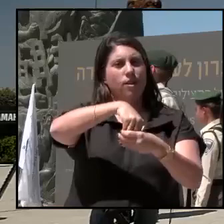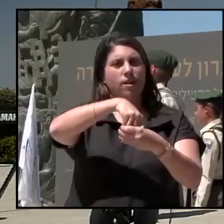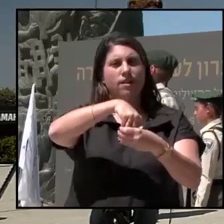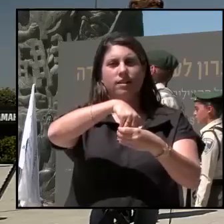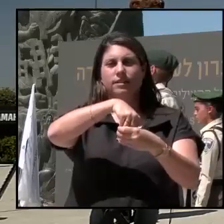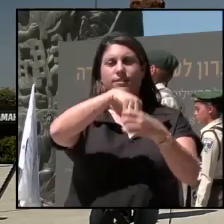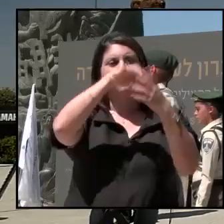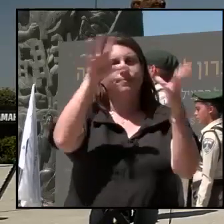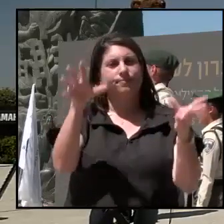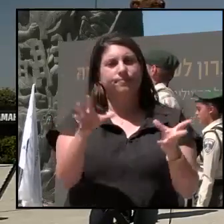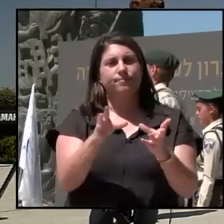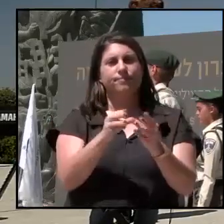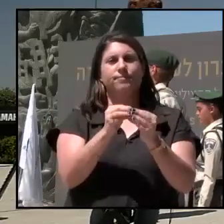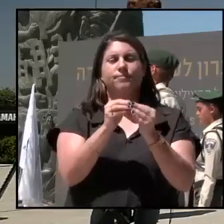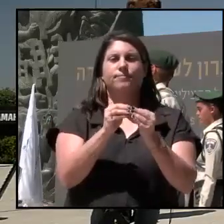לפרוח.